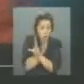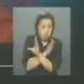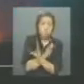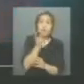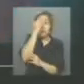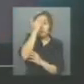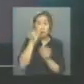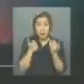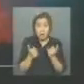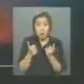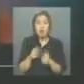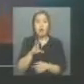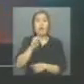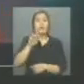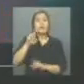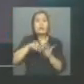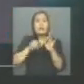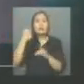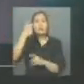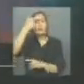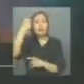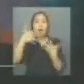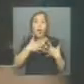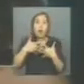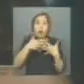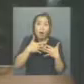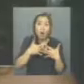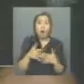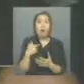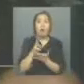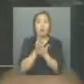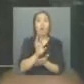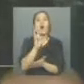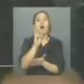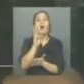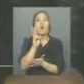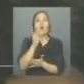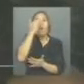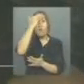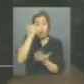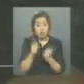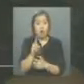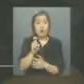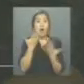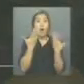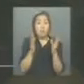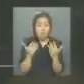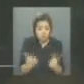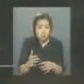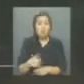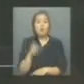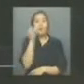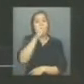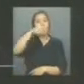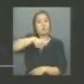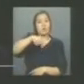คนที่ประสบความสำเร็จจากเวที Grammy คว้าไปถึง6รางวัลการจากไปของเธอทำให้เวที Grammy ปีนี้ได้รับ